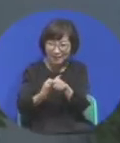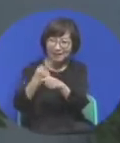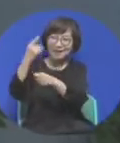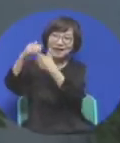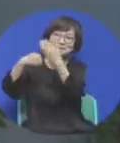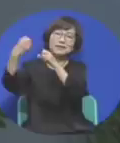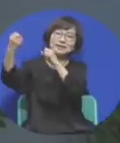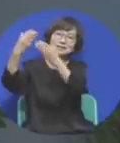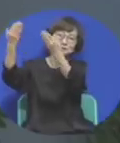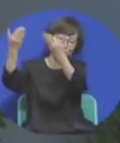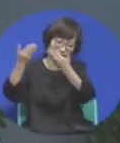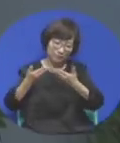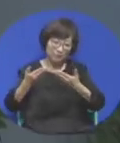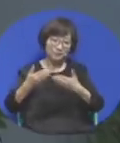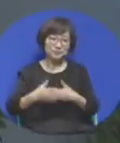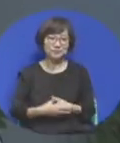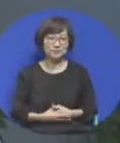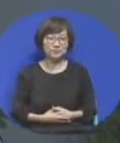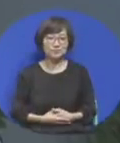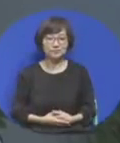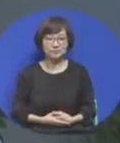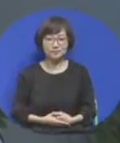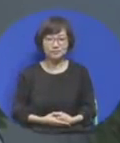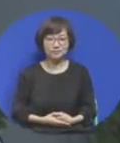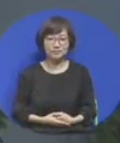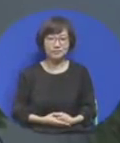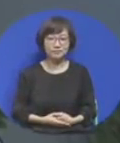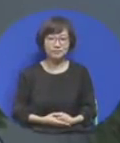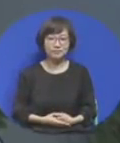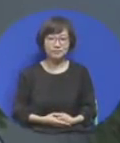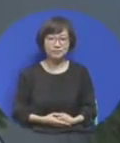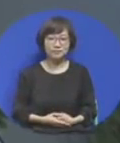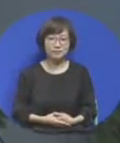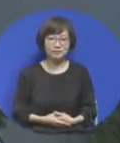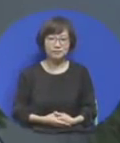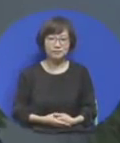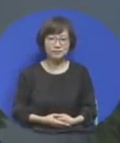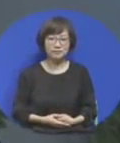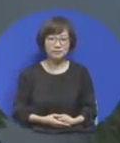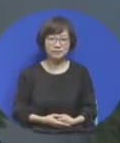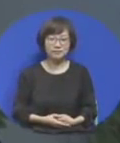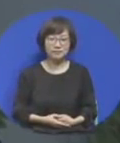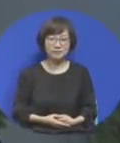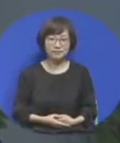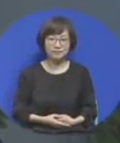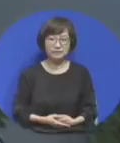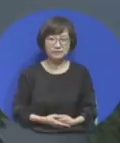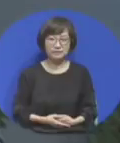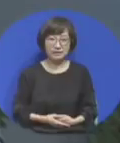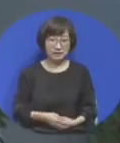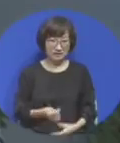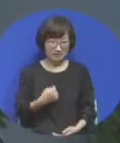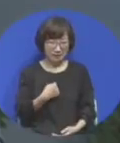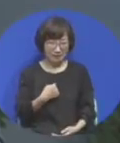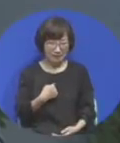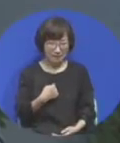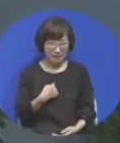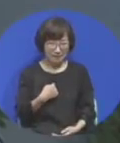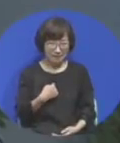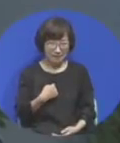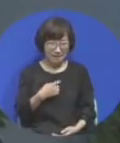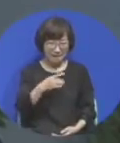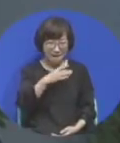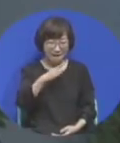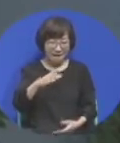nothing for me to worry about. 제가 진짜로 막 가능하면 잘한 것도 안 하려고 안 해서 그렇지 할 거 있어요 저도. And so I